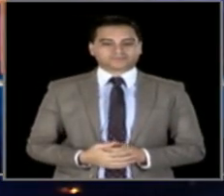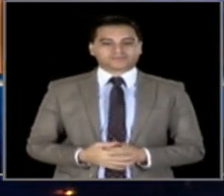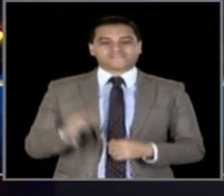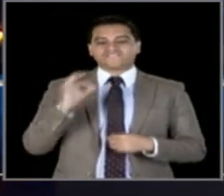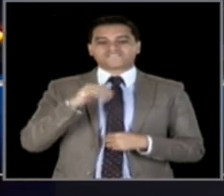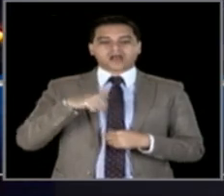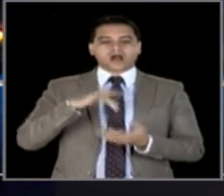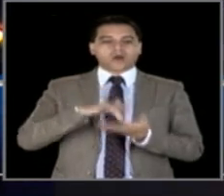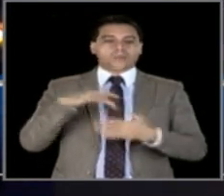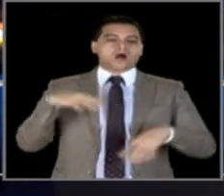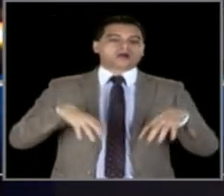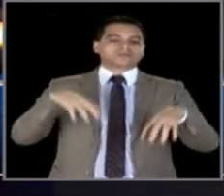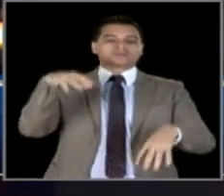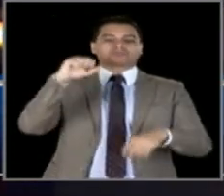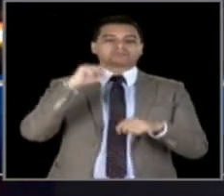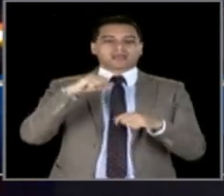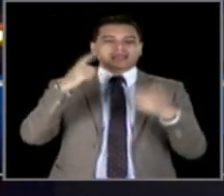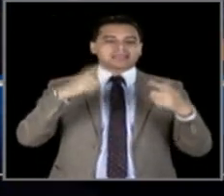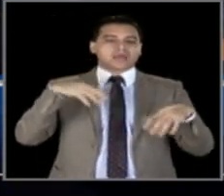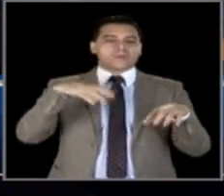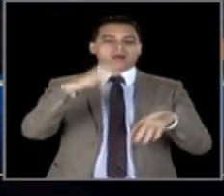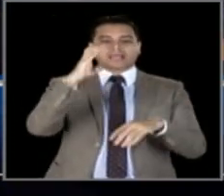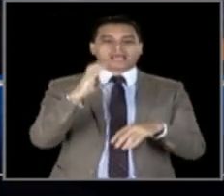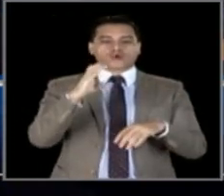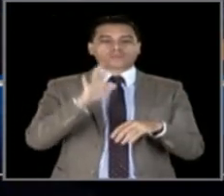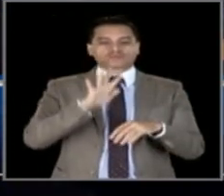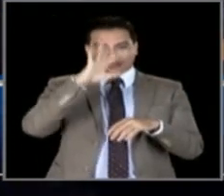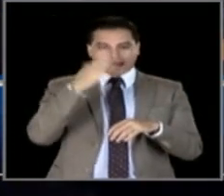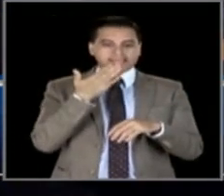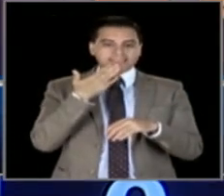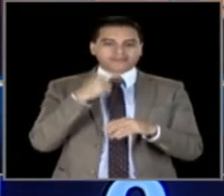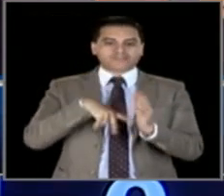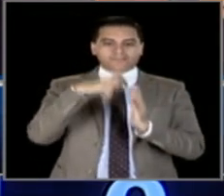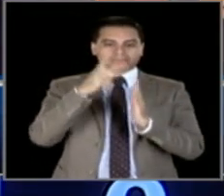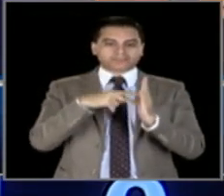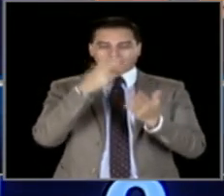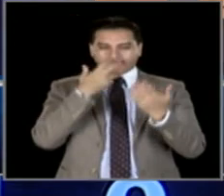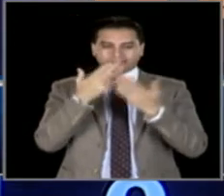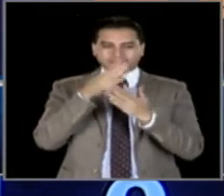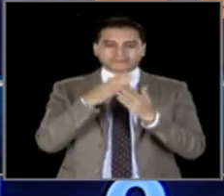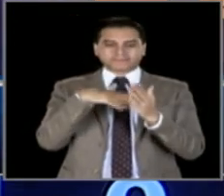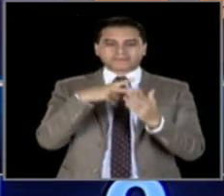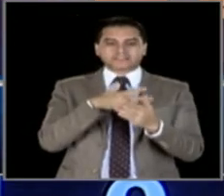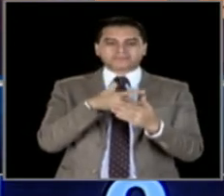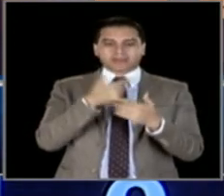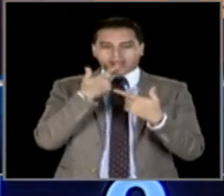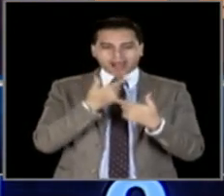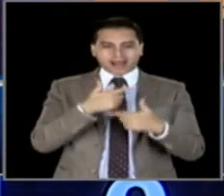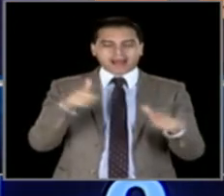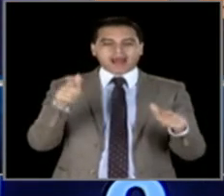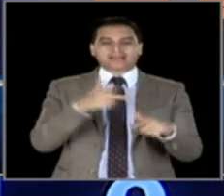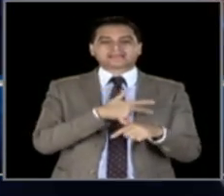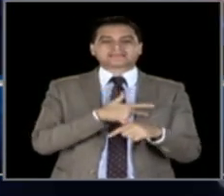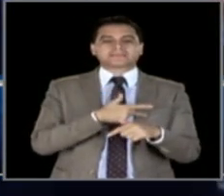في أي من عواصم دول جنوب شرق آسيا تم توقيع وثيقة إعلان